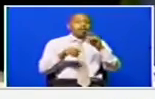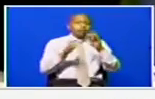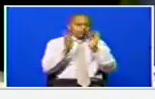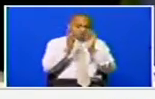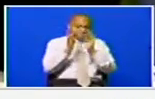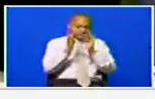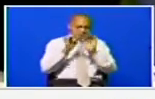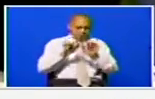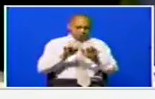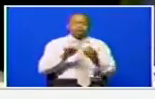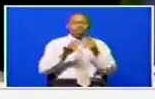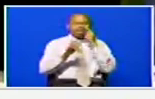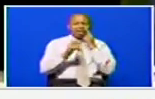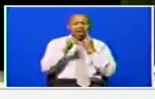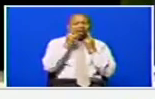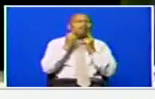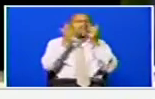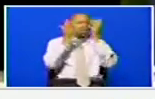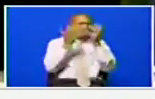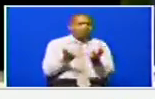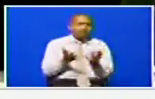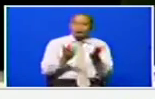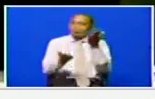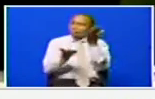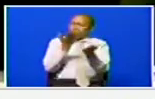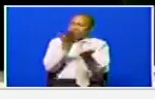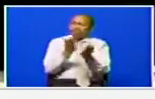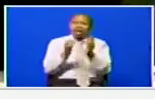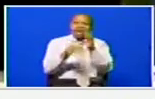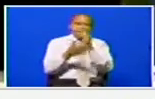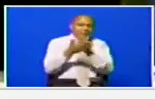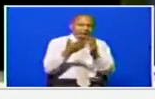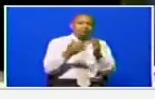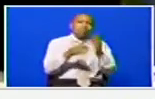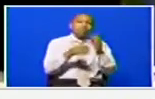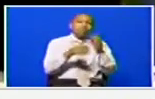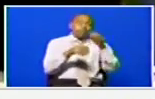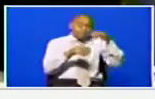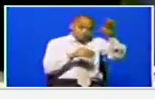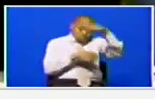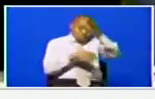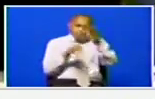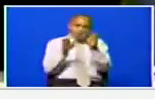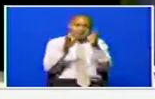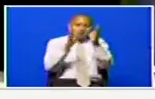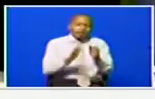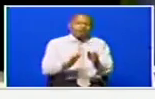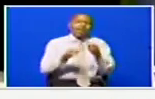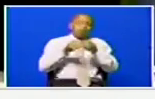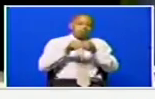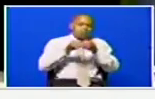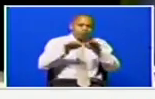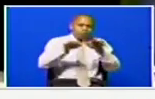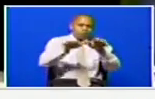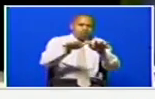sana. Na kwa ajili ya kwamba kuna baadhi ya mataifa ama wanahabari ambao wanaeneza habari ambazo